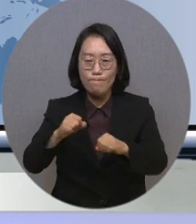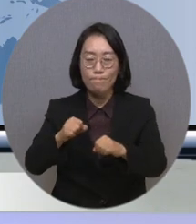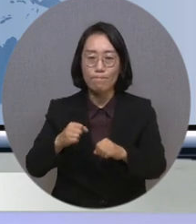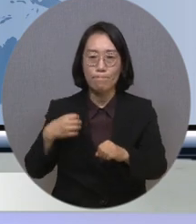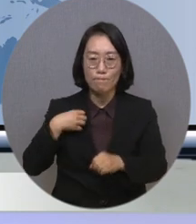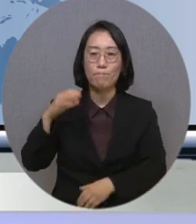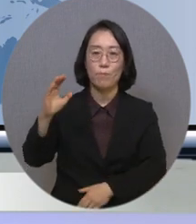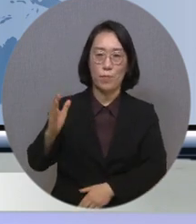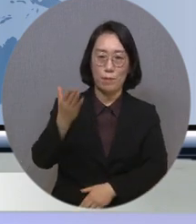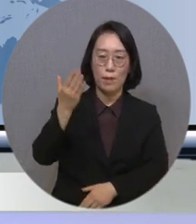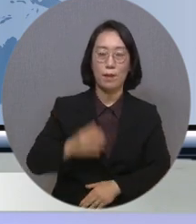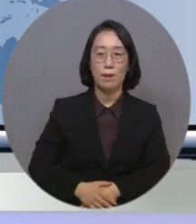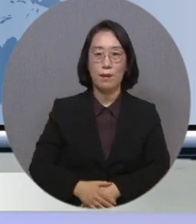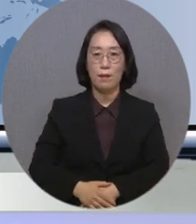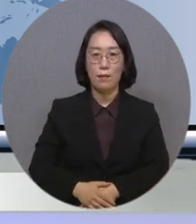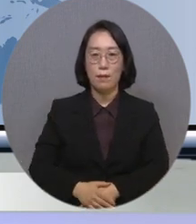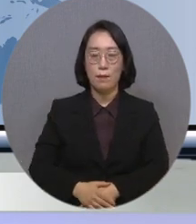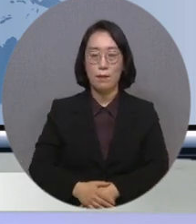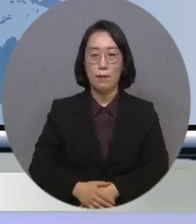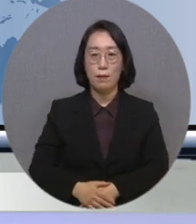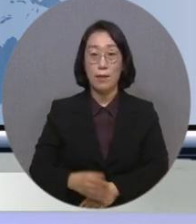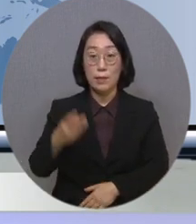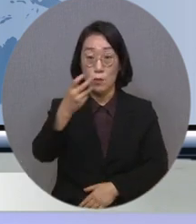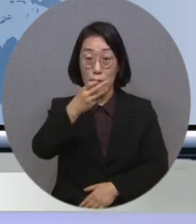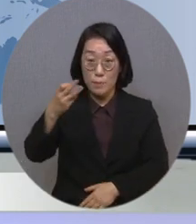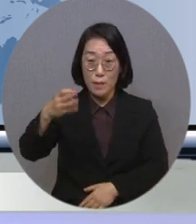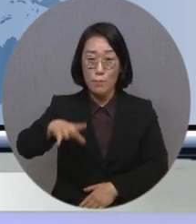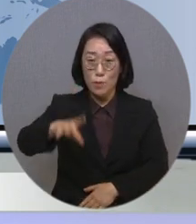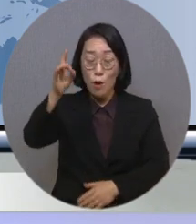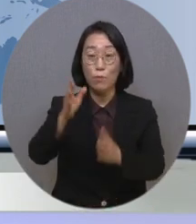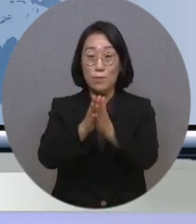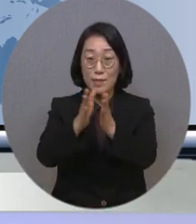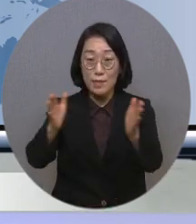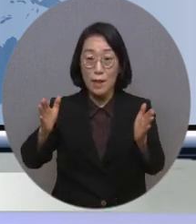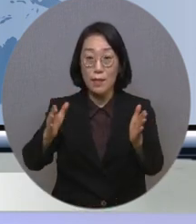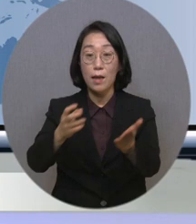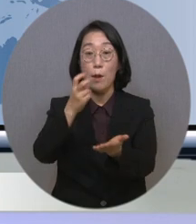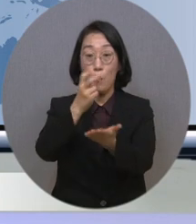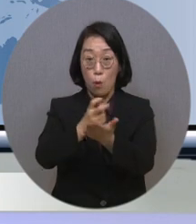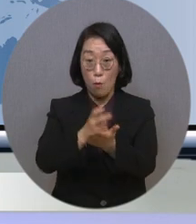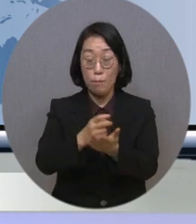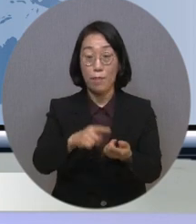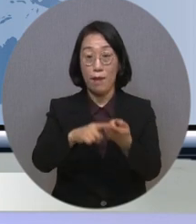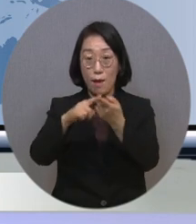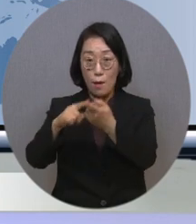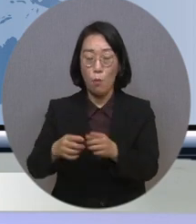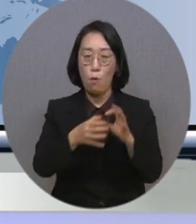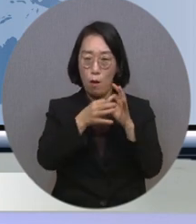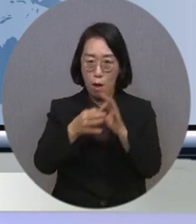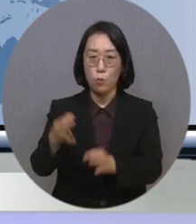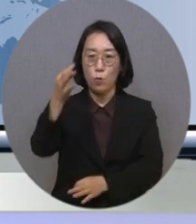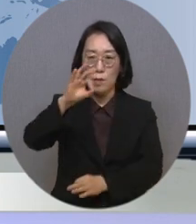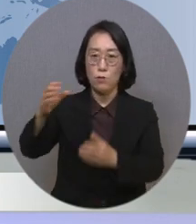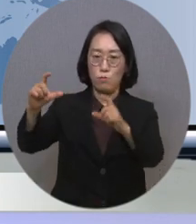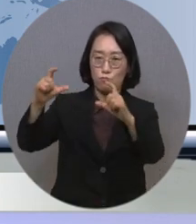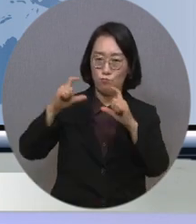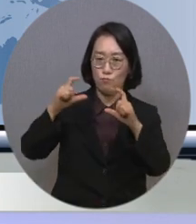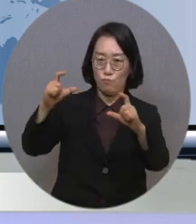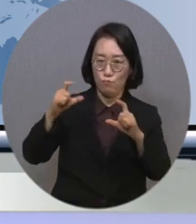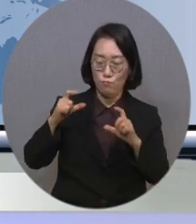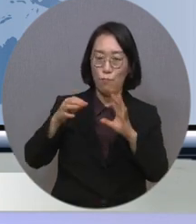수 있게 됐습니다. 2013년 장애인 복지 채널 제도가 처음 시행된 이후 계속해서 인정을 받고 있는